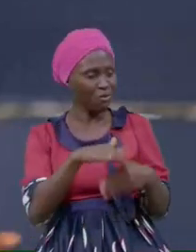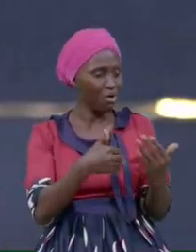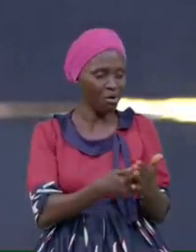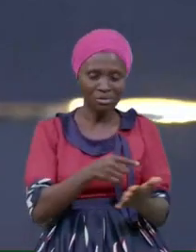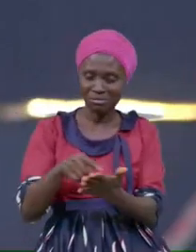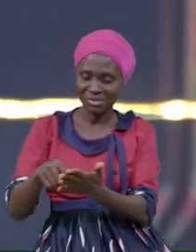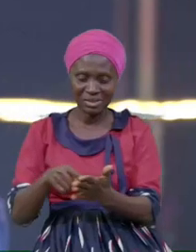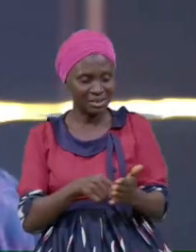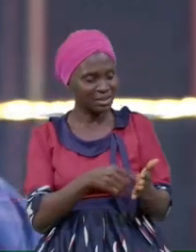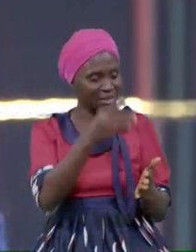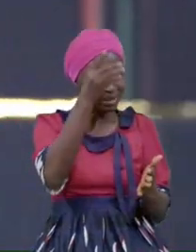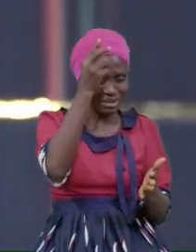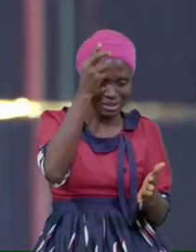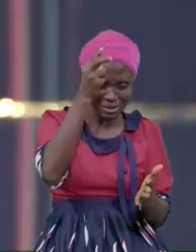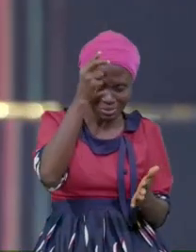De